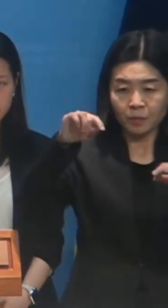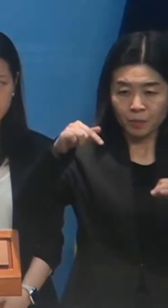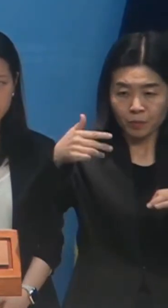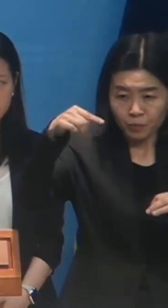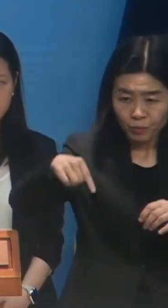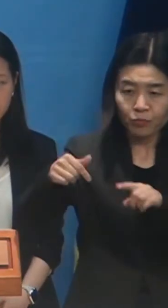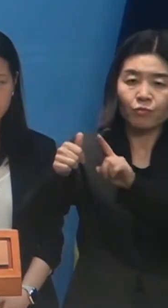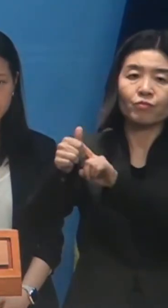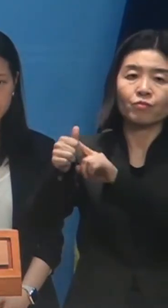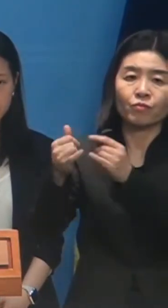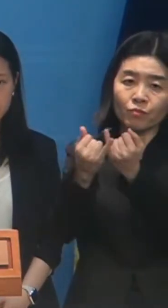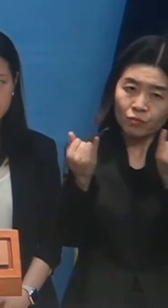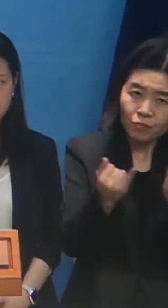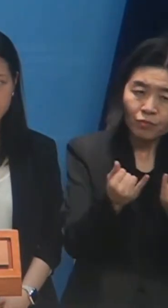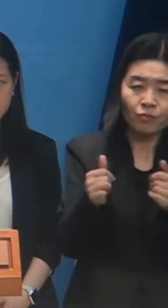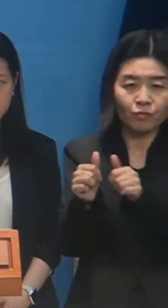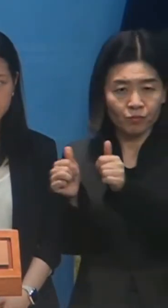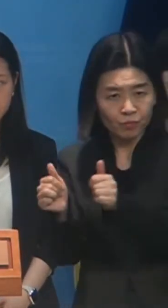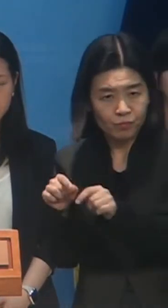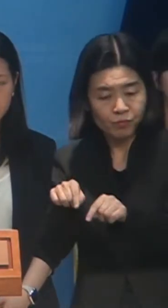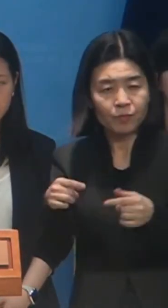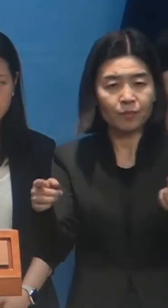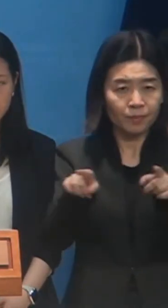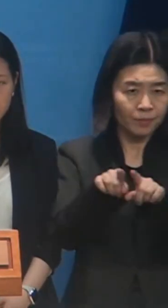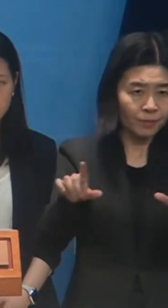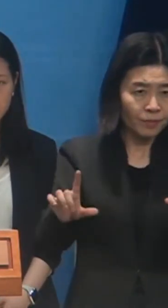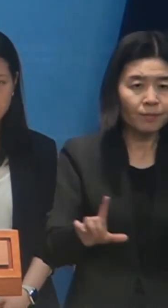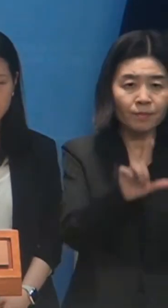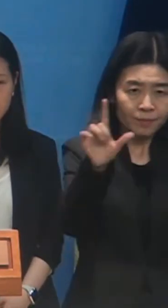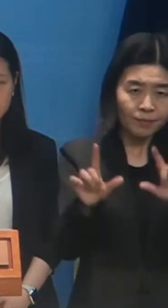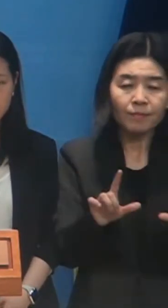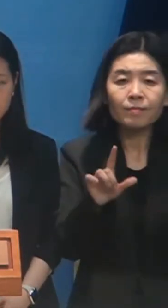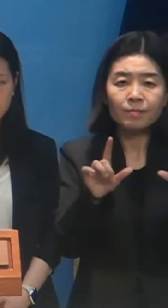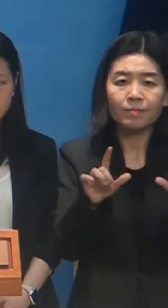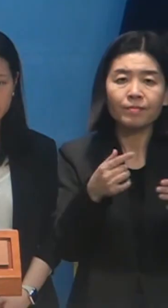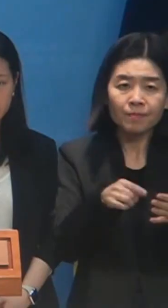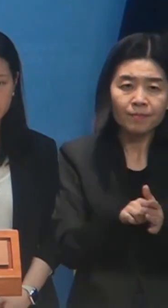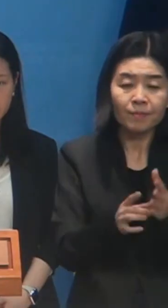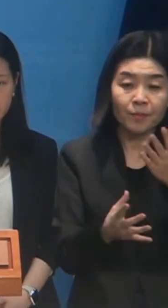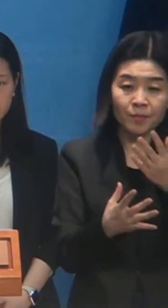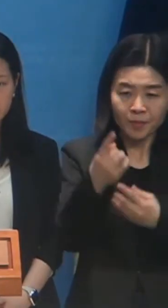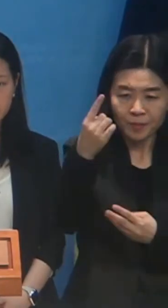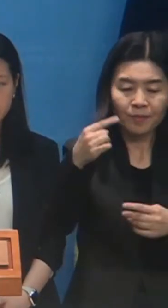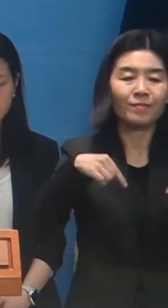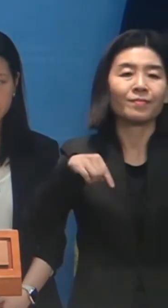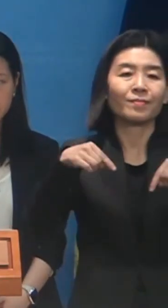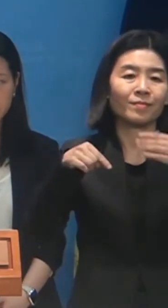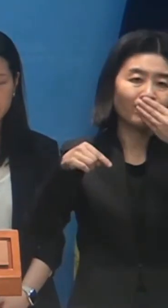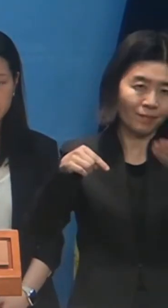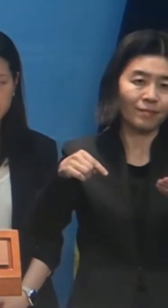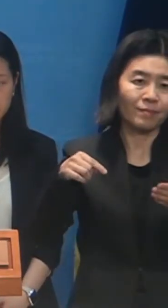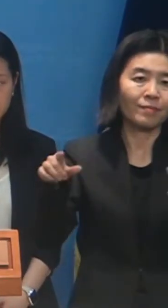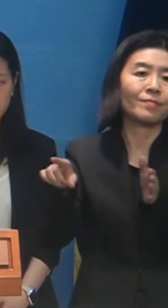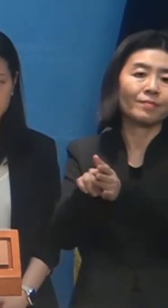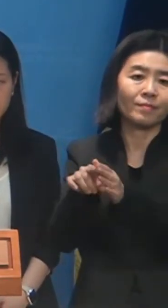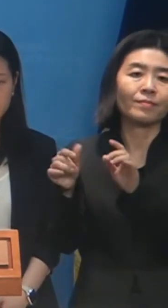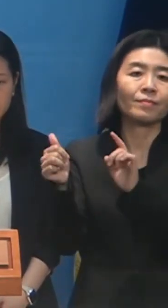후보님이야말로 여성과 남성이 함께 살아갈 수 있는 진정한 통합의 정치를 만들어내실 분입니다.